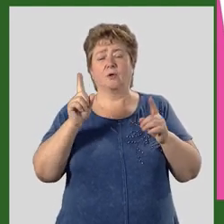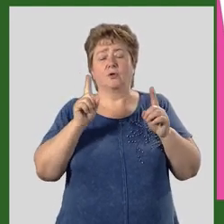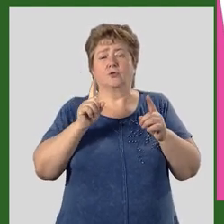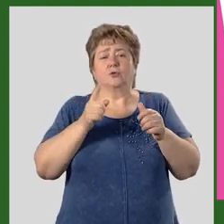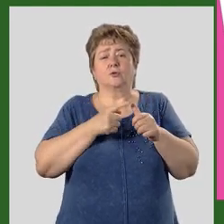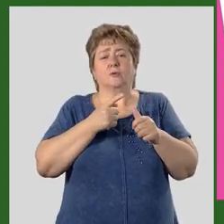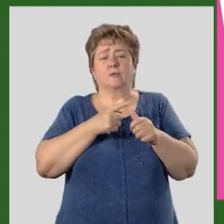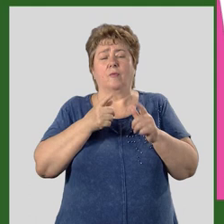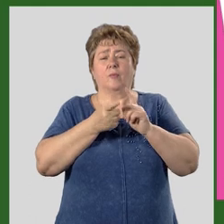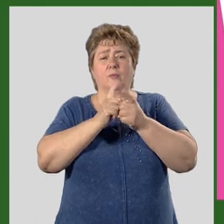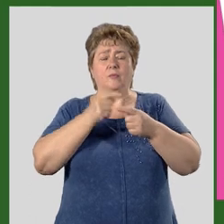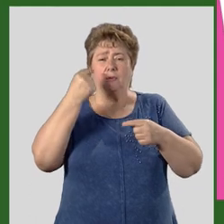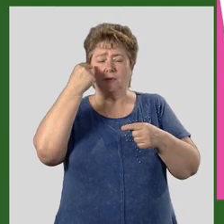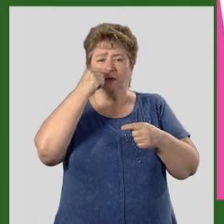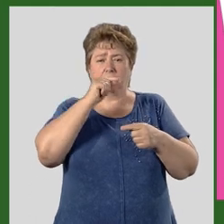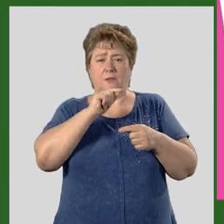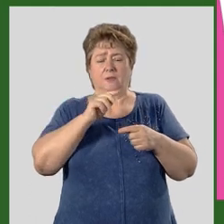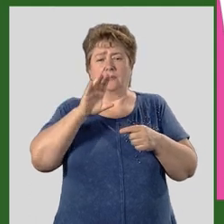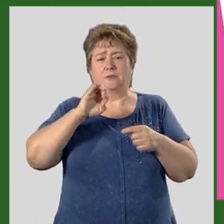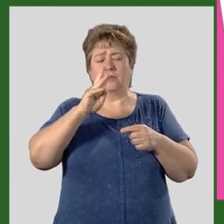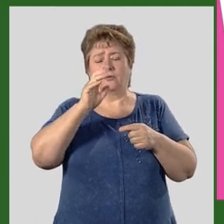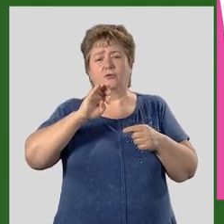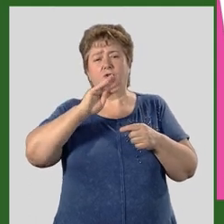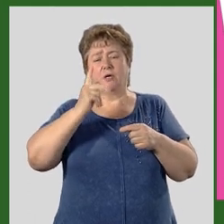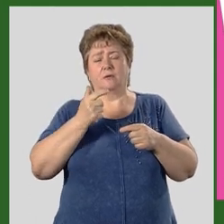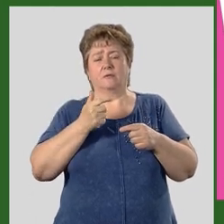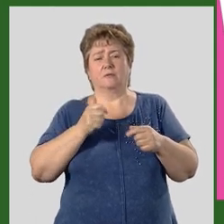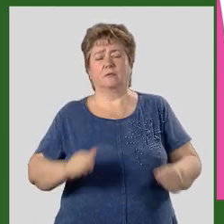Что означает в переводе с китайского «Тяньшань»?